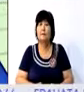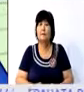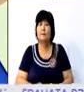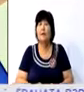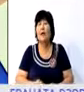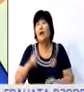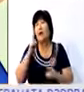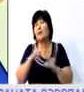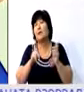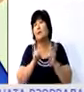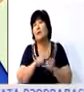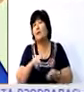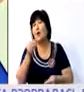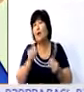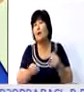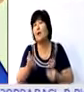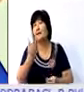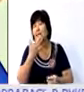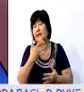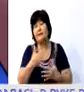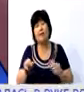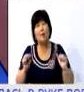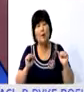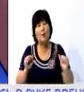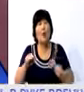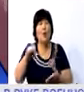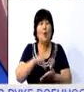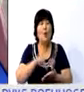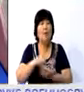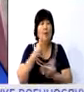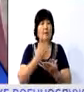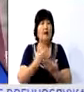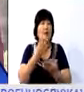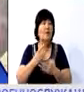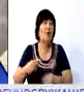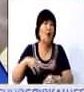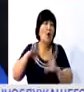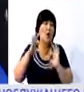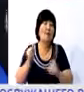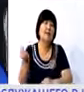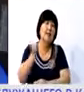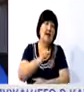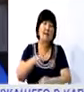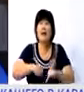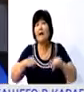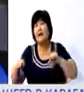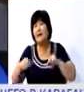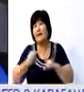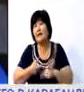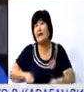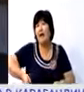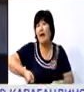В завершении встречи прошел турнир по национальным видам спорта. Участники показали свое мастерство в армрестлинге, перетягиванию каната и